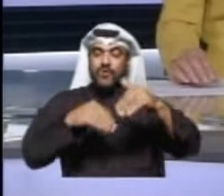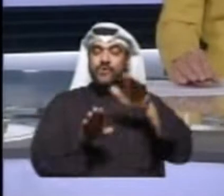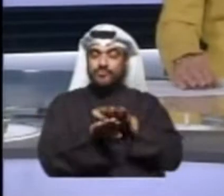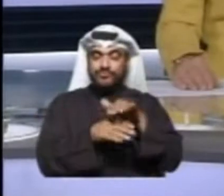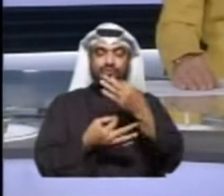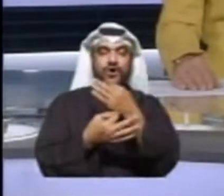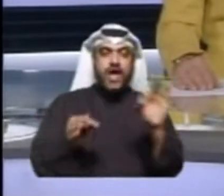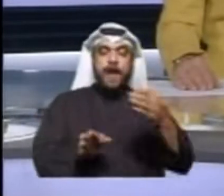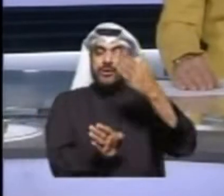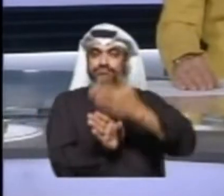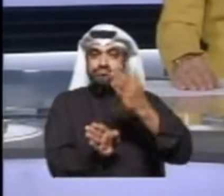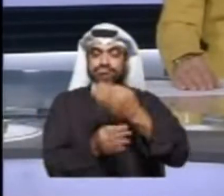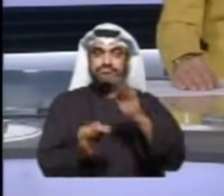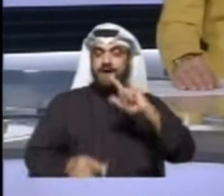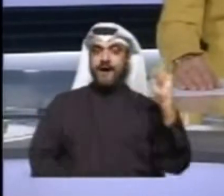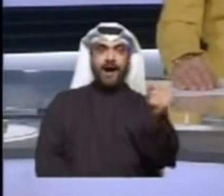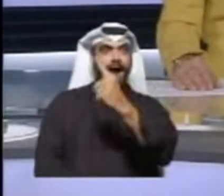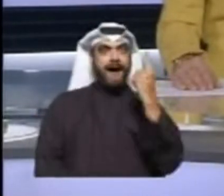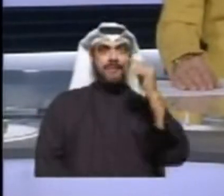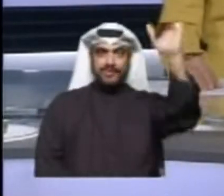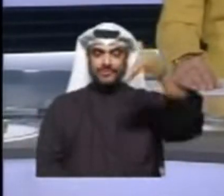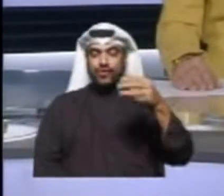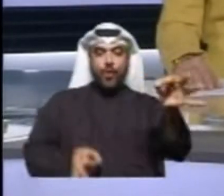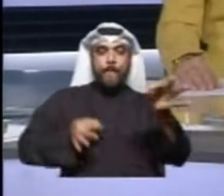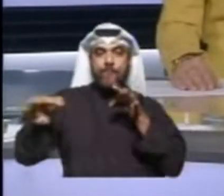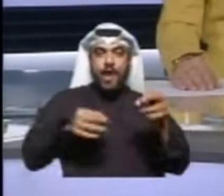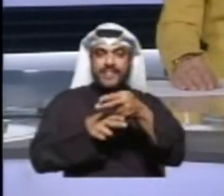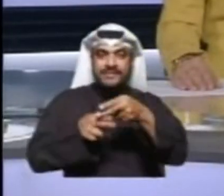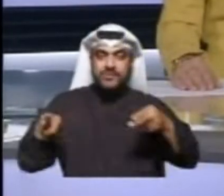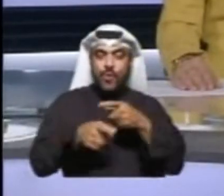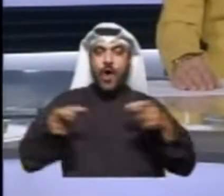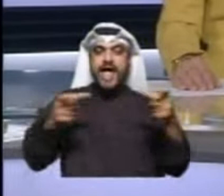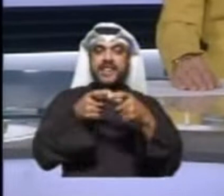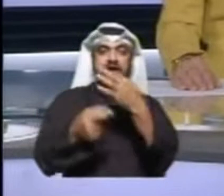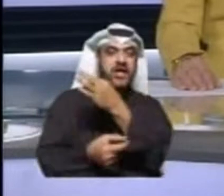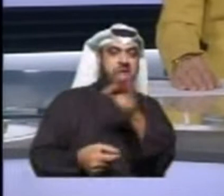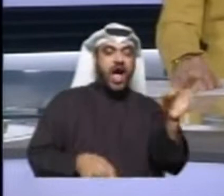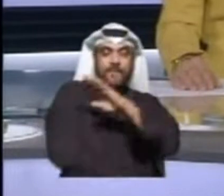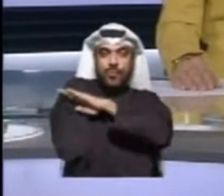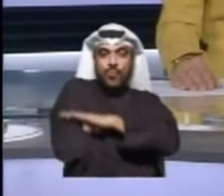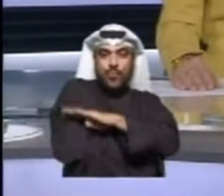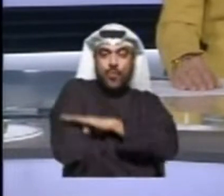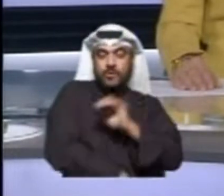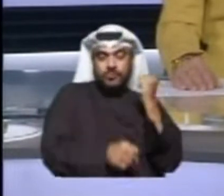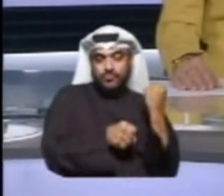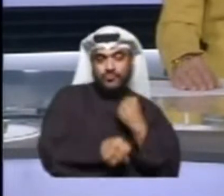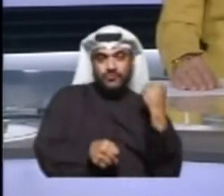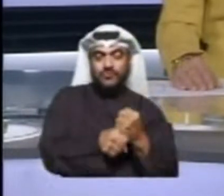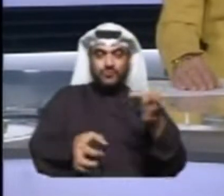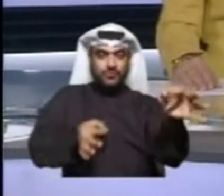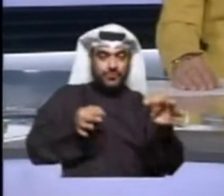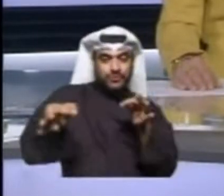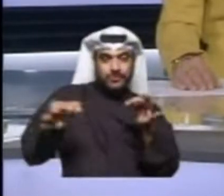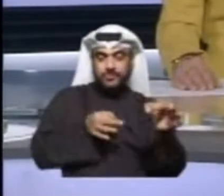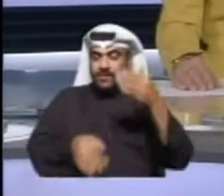طريق مقاول عالمي وإشراف وطني بإدارة كويتية من كوادر هندسية ومساعدين إلى